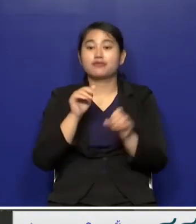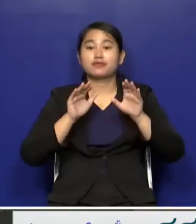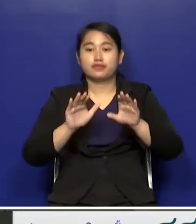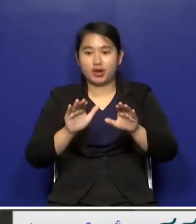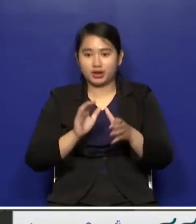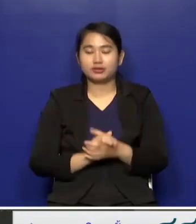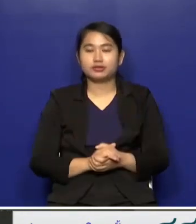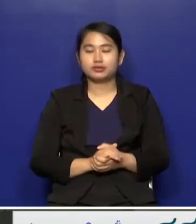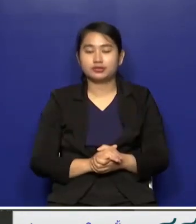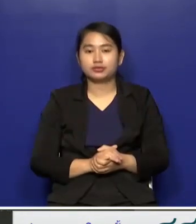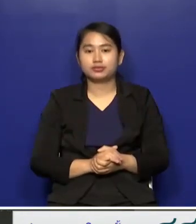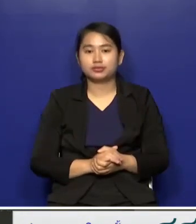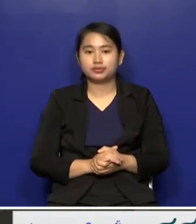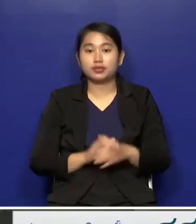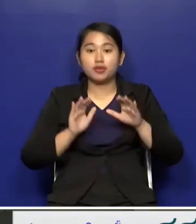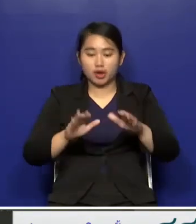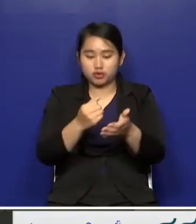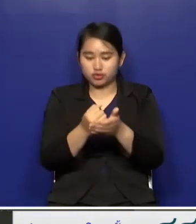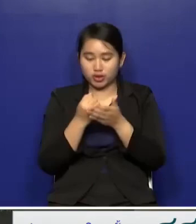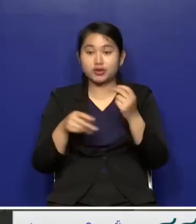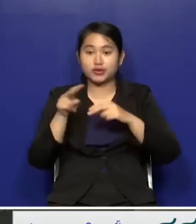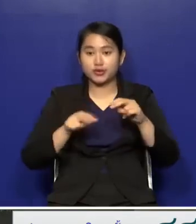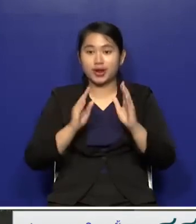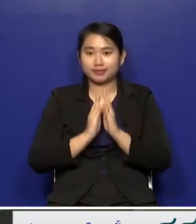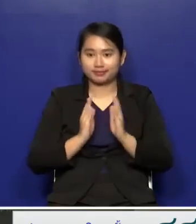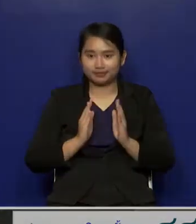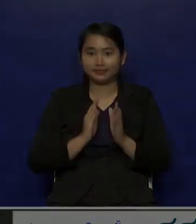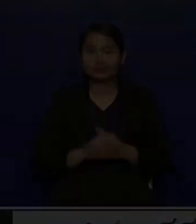พระท่านประธานupถึงแหละที่ต้องเข้าดูแลชาวบ้านด้วยครับขอบคุณครับขอบคุณครับต่อไปเชิญ